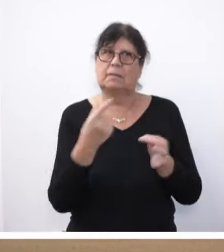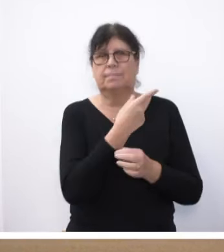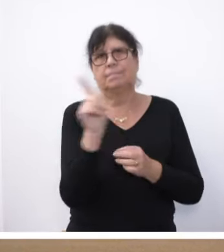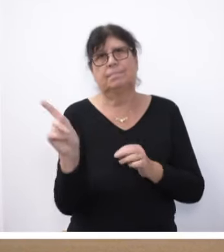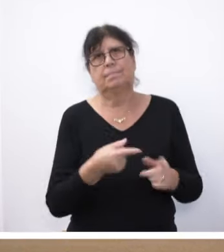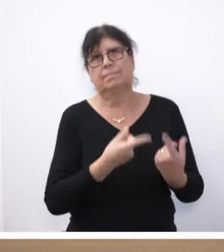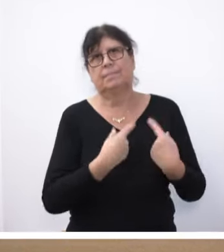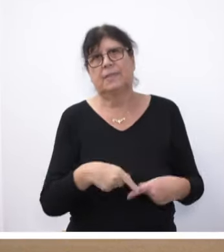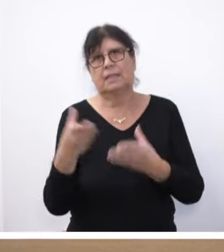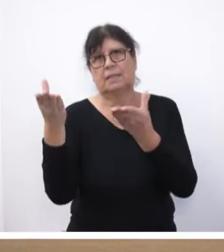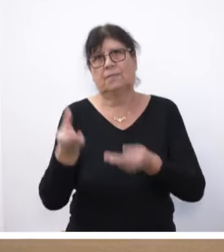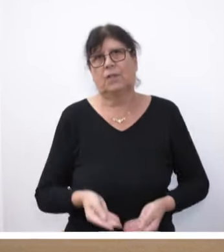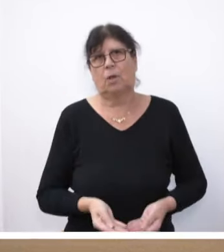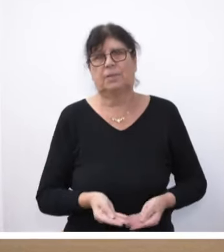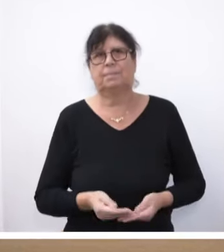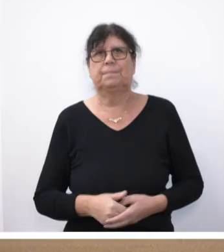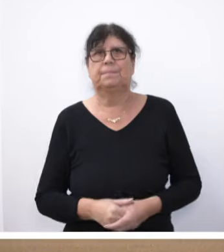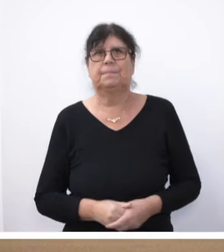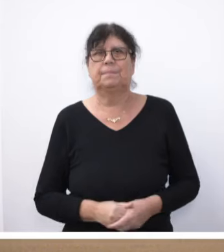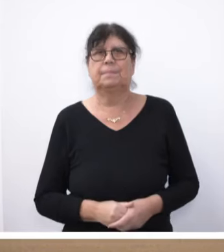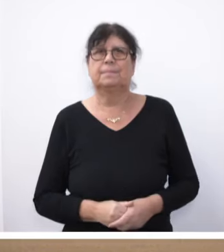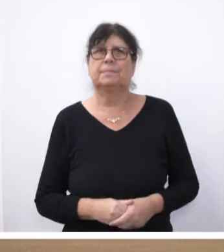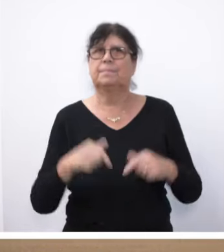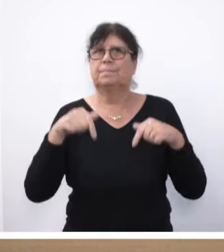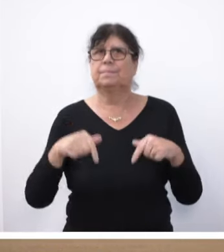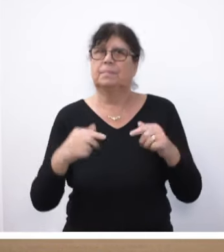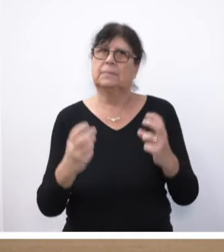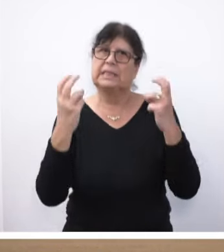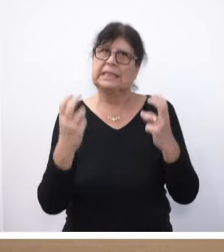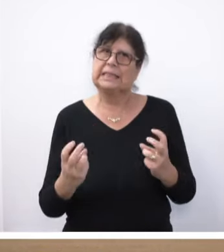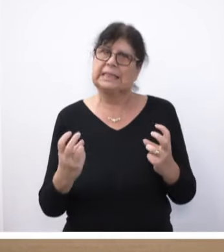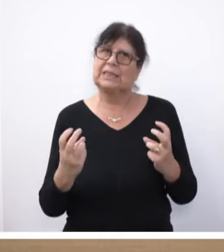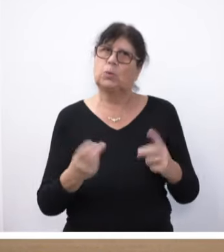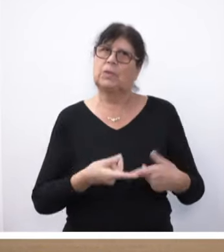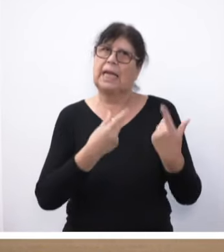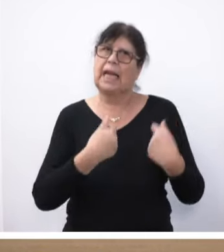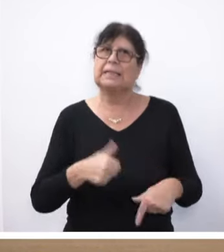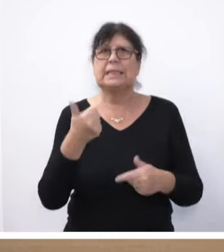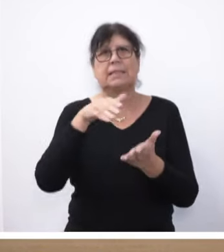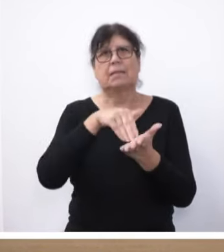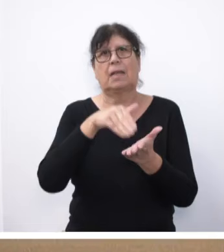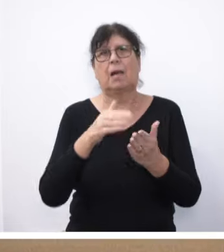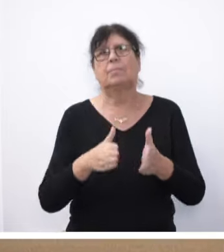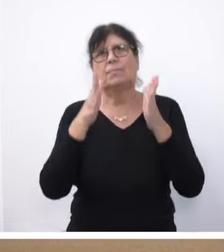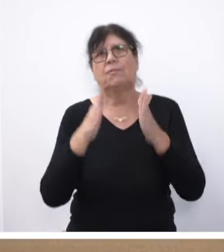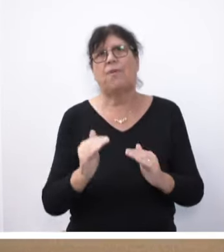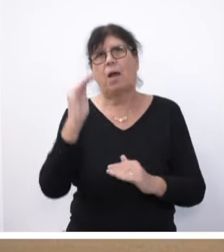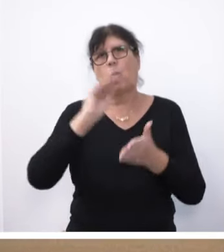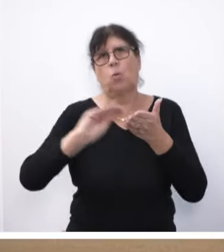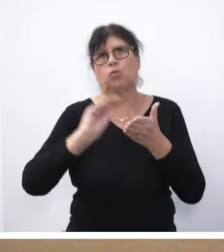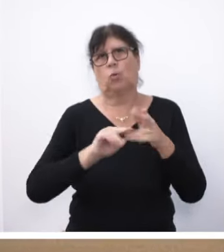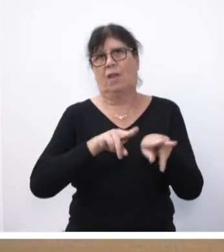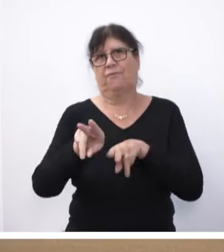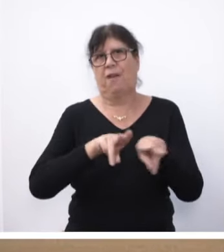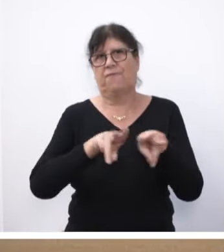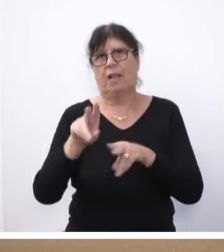dazu alle herzlich willkommen. Zur heutigen Sitzung darf ich auch ganz herzlich eine Klasse der Fachhochschule für Verwaltung begrüßen, die